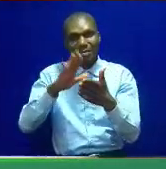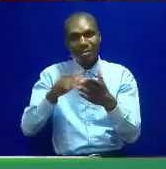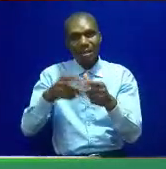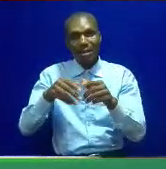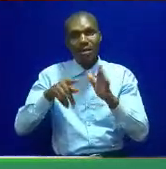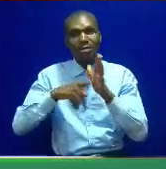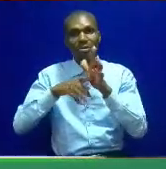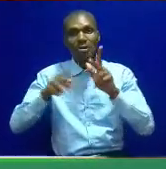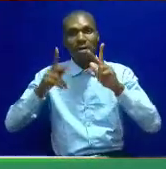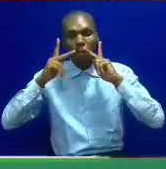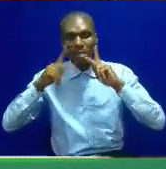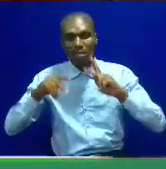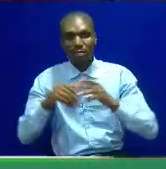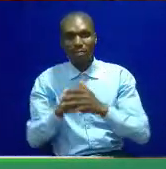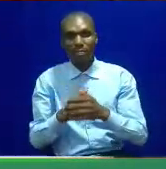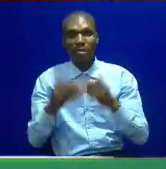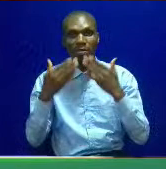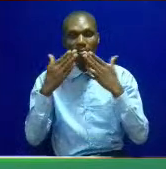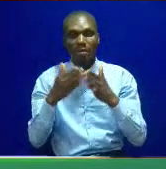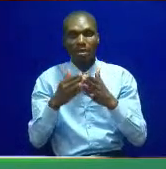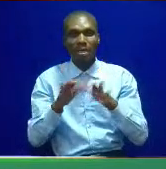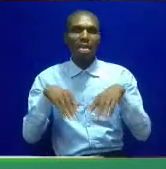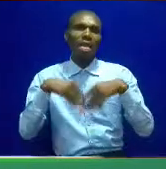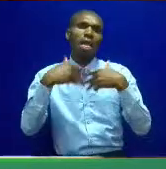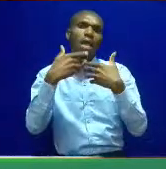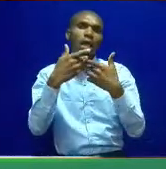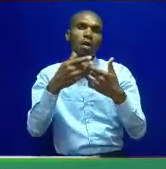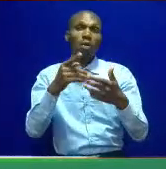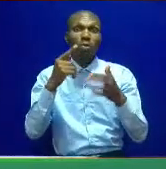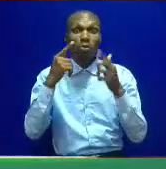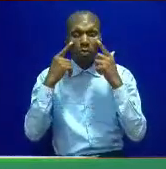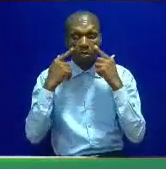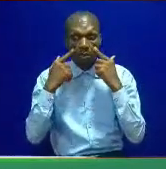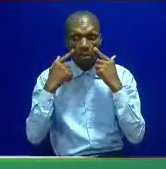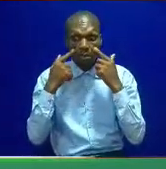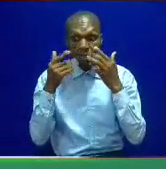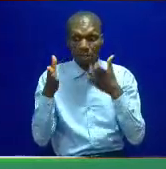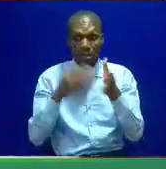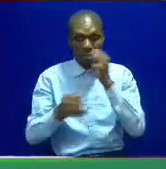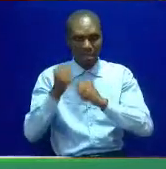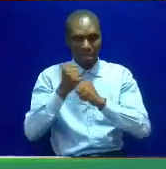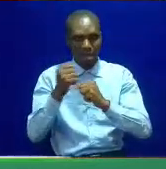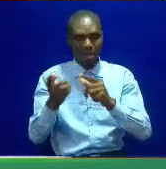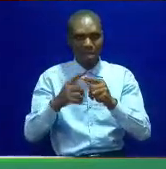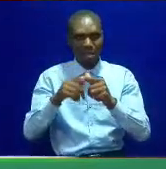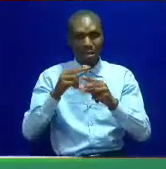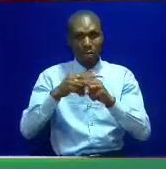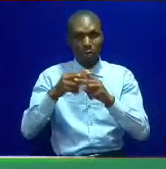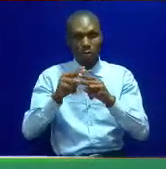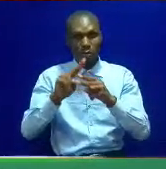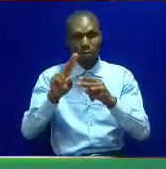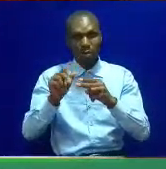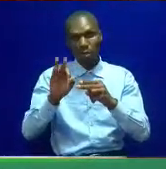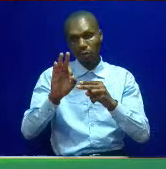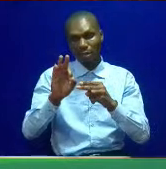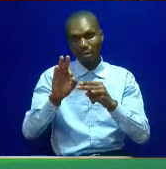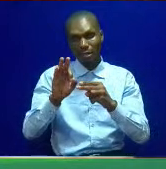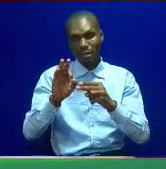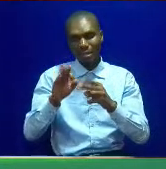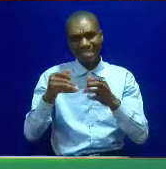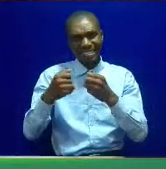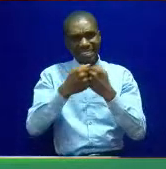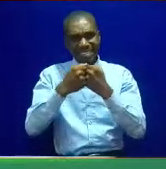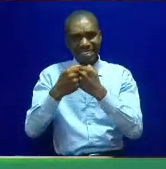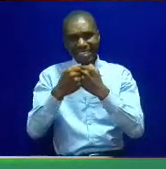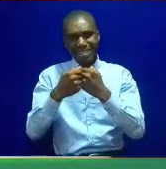murembo mia embe mono ngakyo mwako yo nyoroje kazo gwa so mwako nde o 2023 oyo no twara